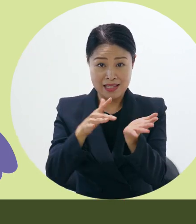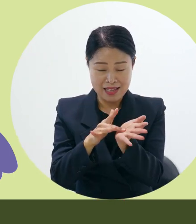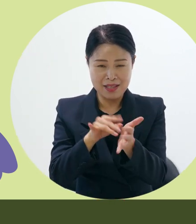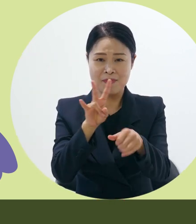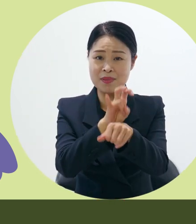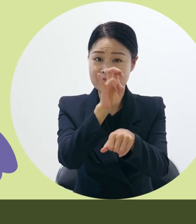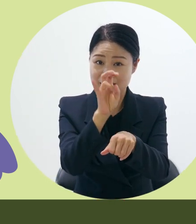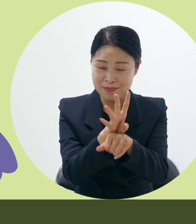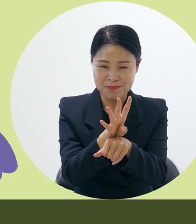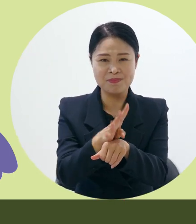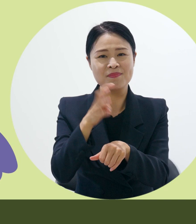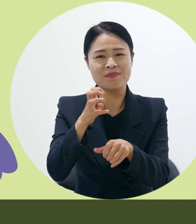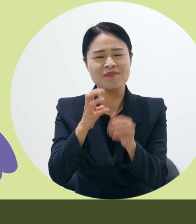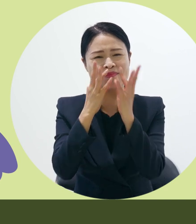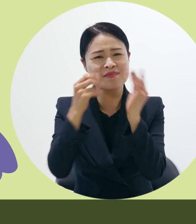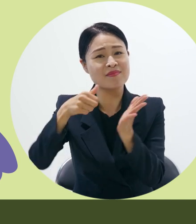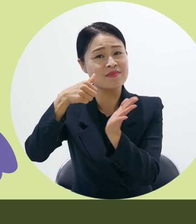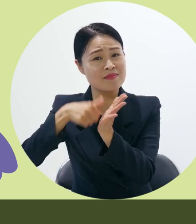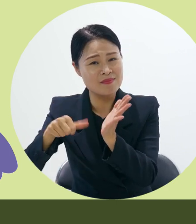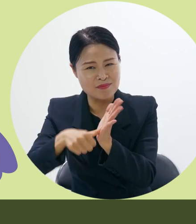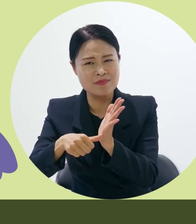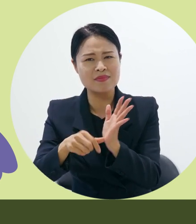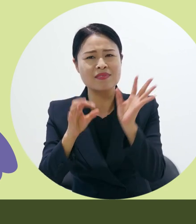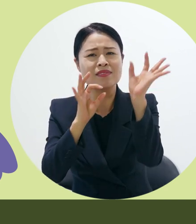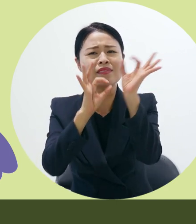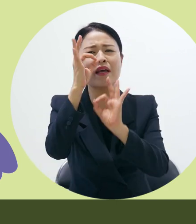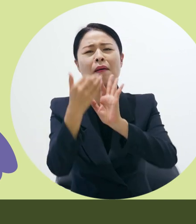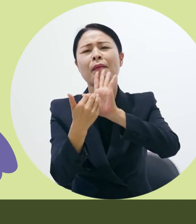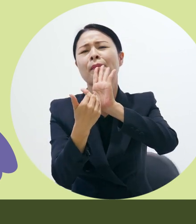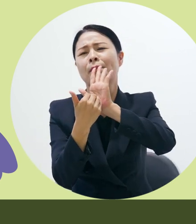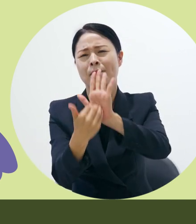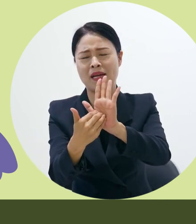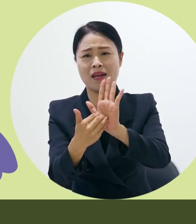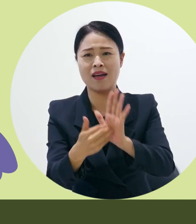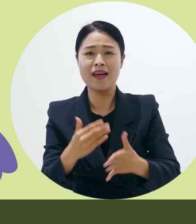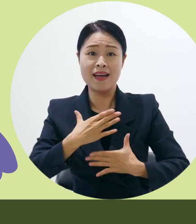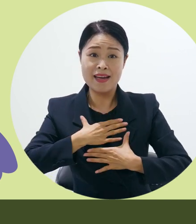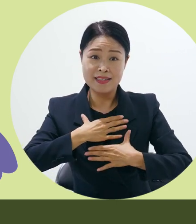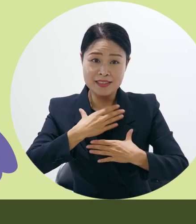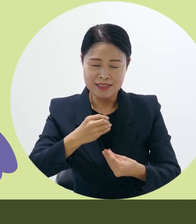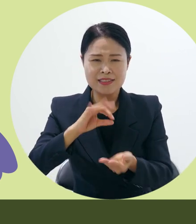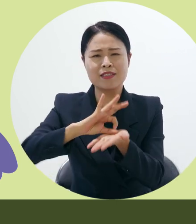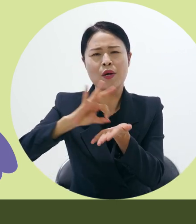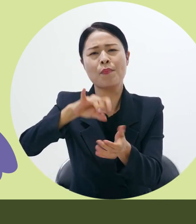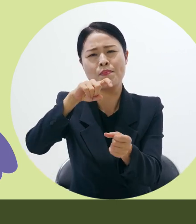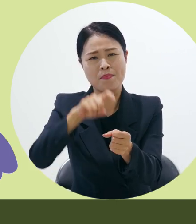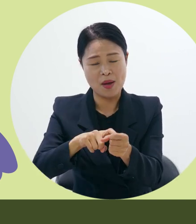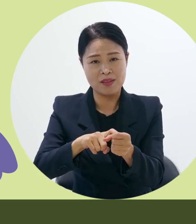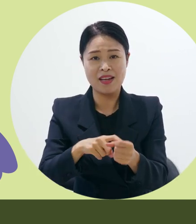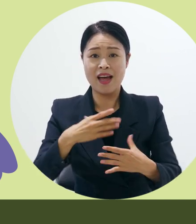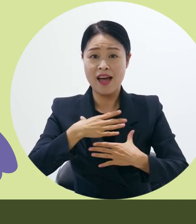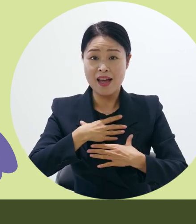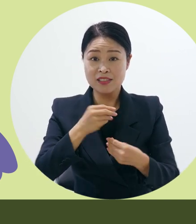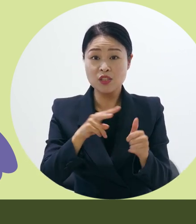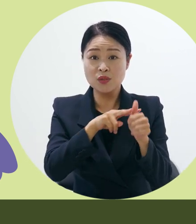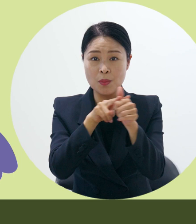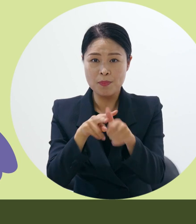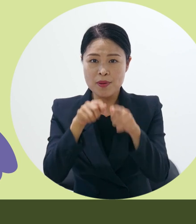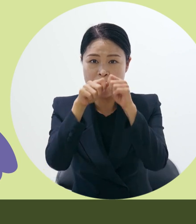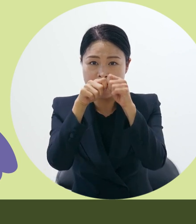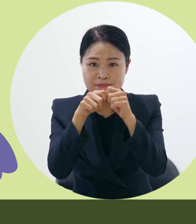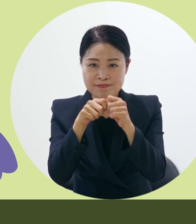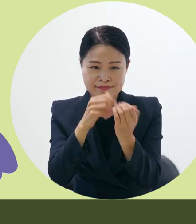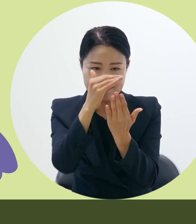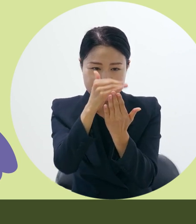이러한 사고를 방지하고 의약외품을 안전하게 사용하기 위해서는 안전정보를 꼼꼼히 확인해야